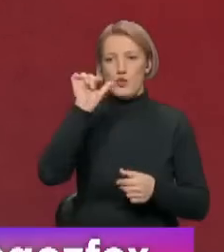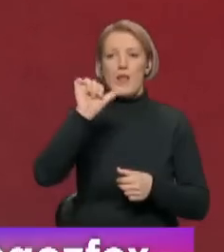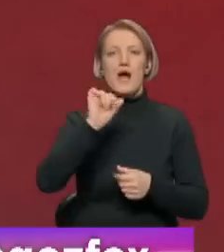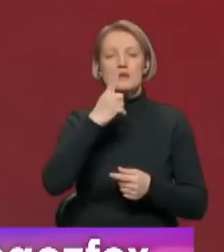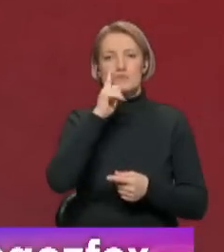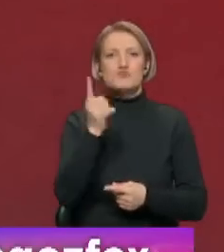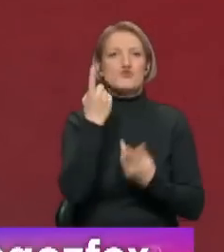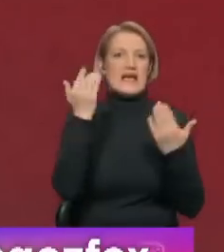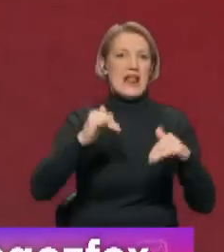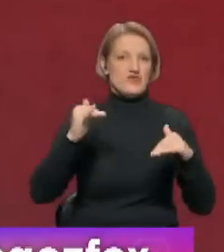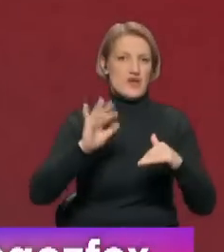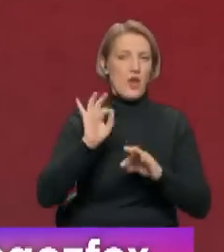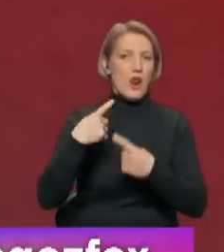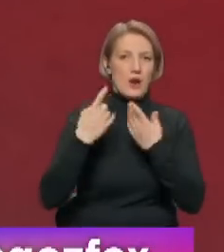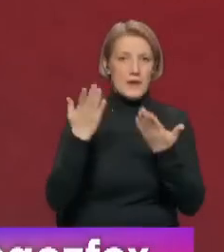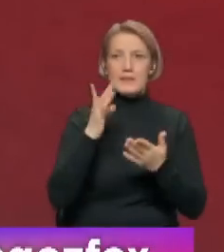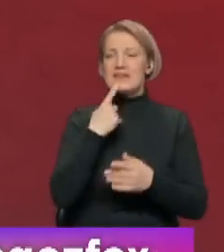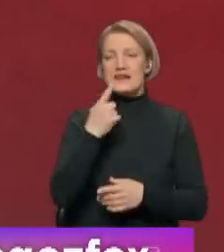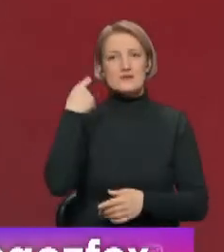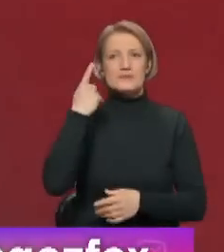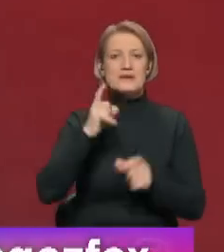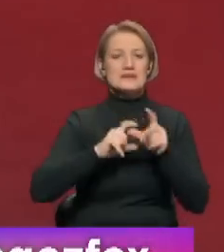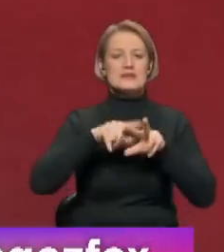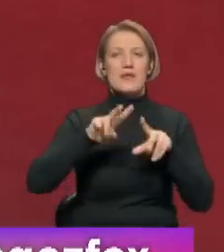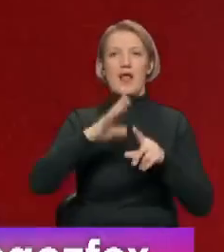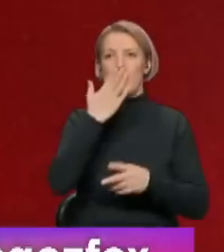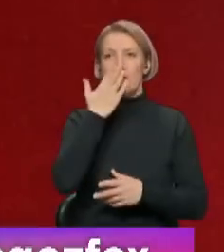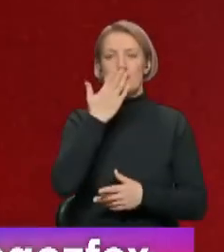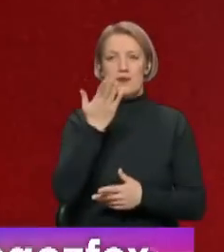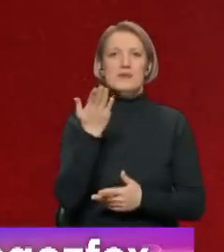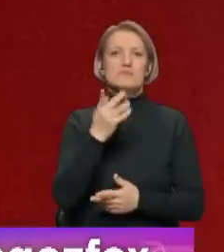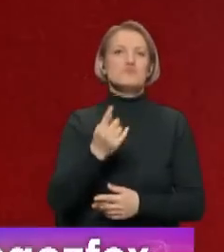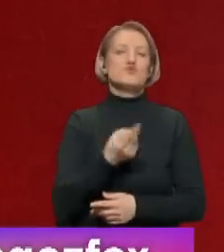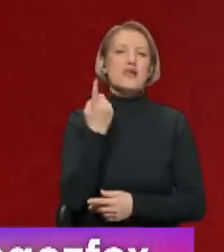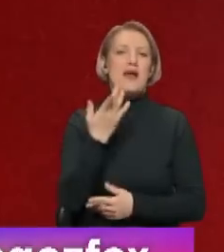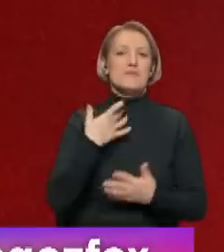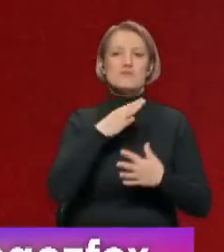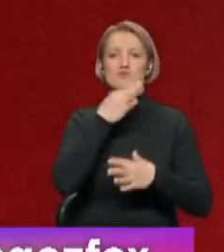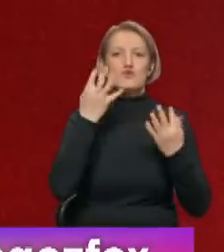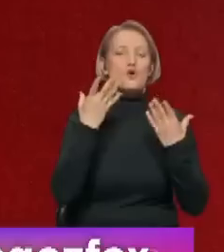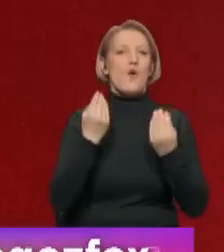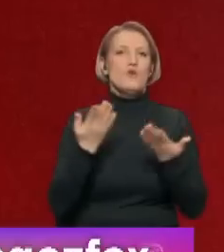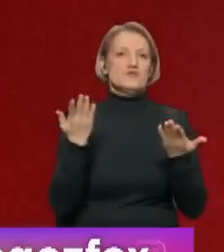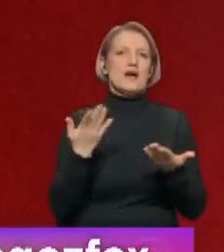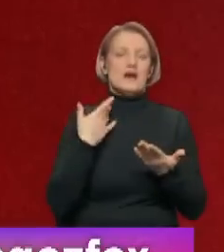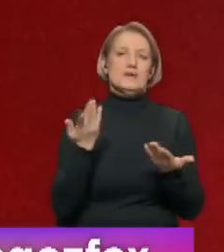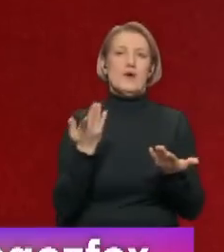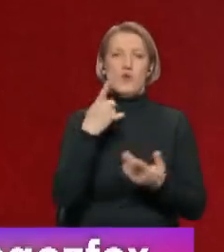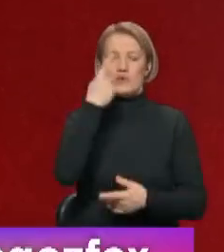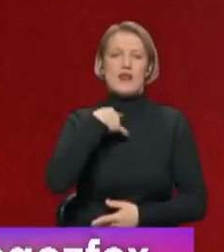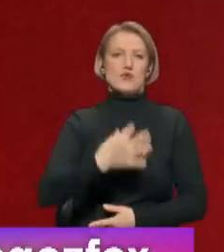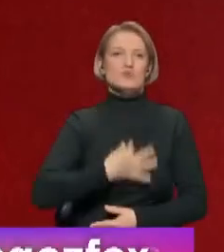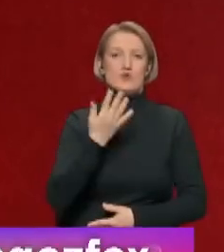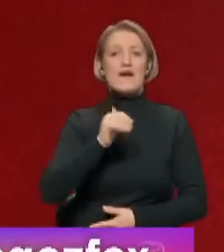müjdesi gelecek deniliyor Ne dersiniz sanal müjdelerle mutlu olacak halimiz yok bu ülkenin Yarınların inanıyoruz O yüzden umutluyuz